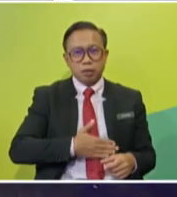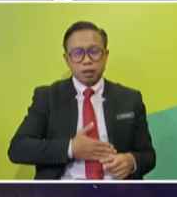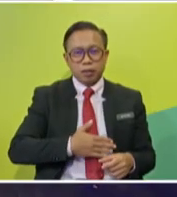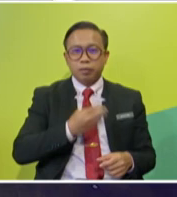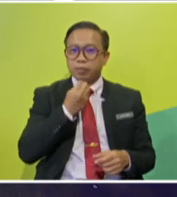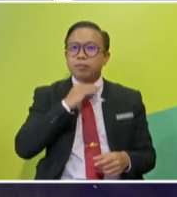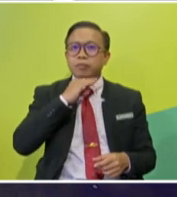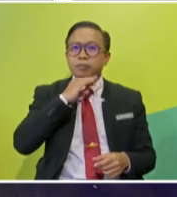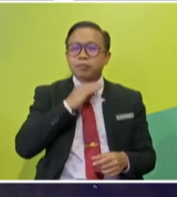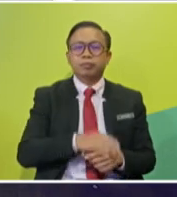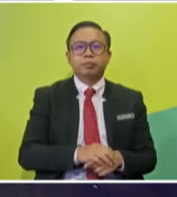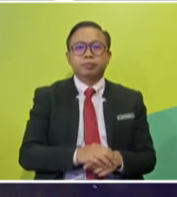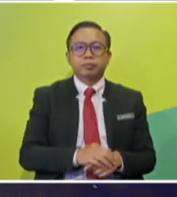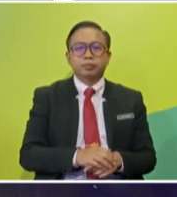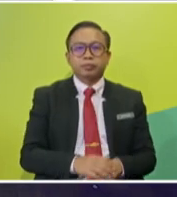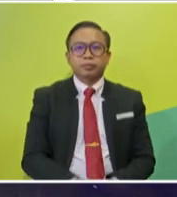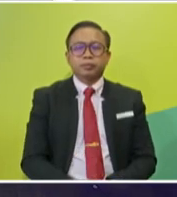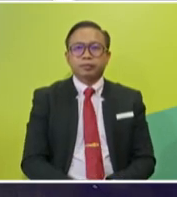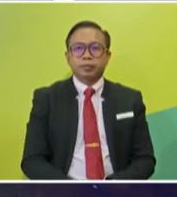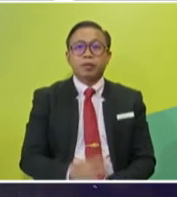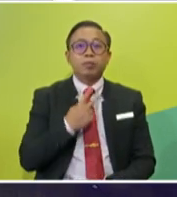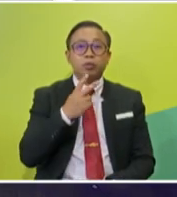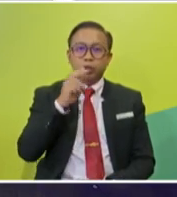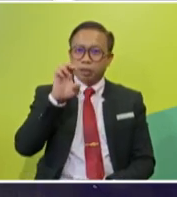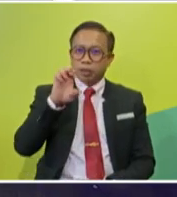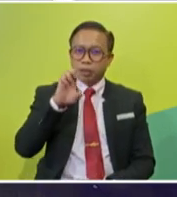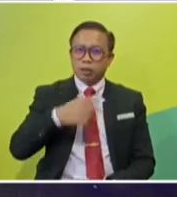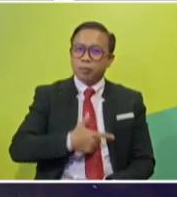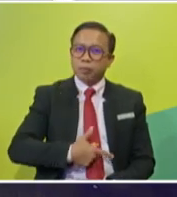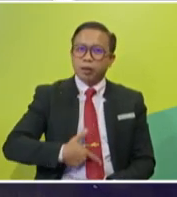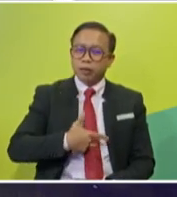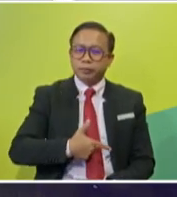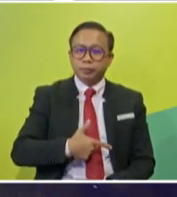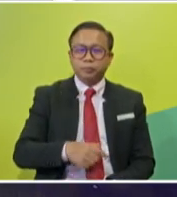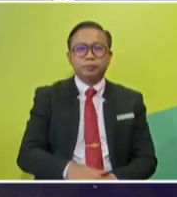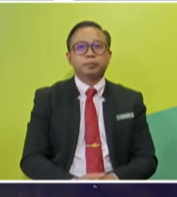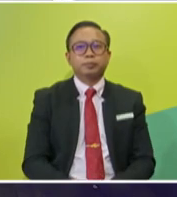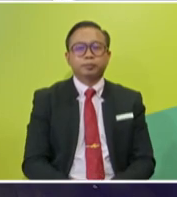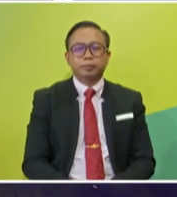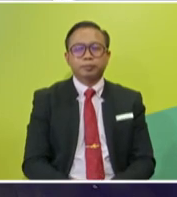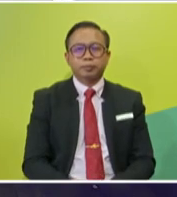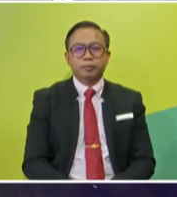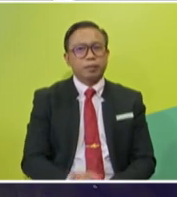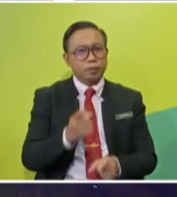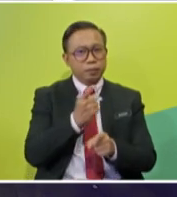apa Eh kalau kenyang uh Nah